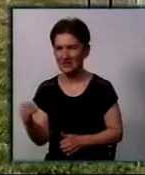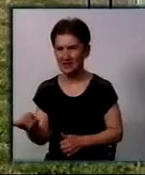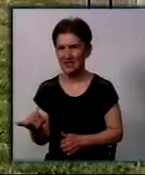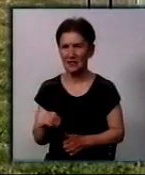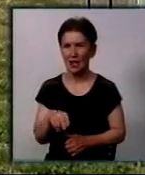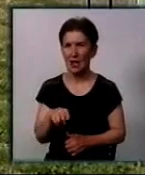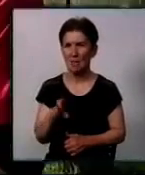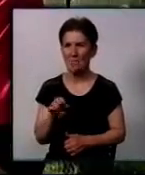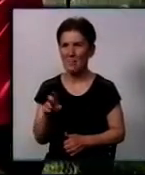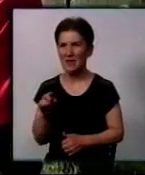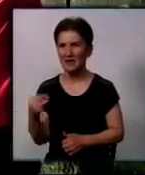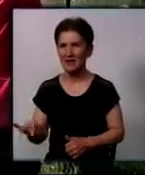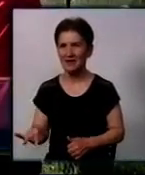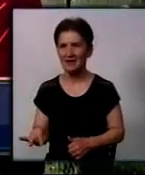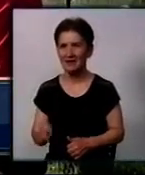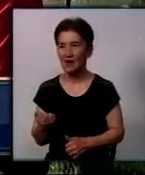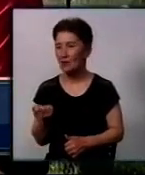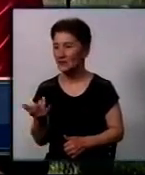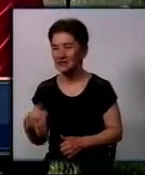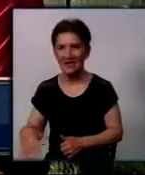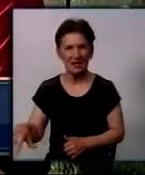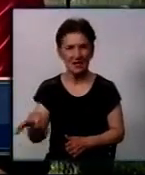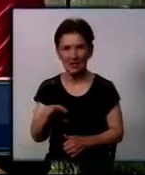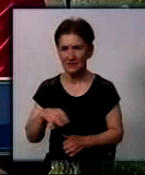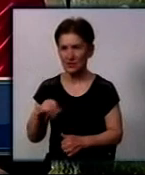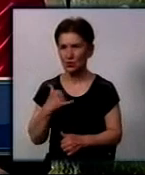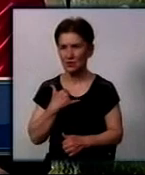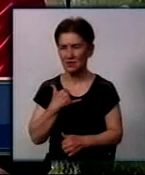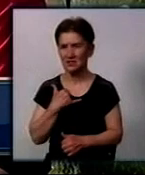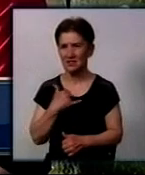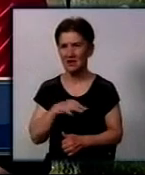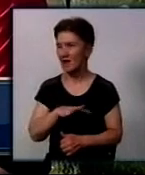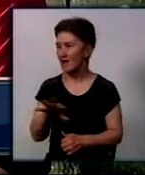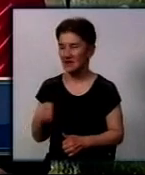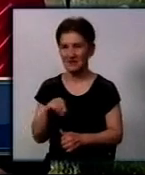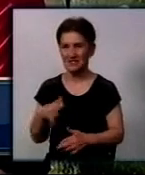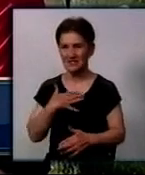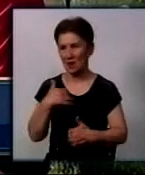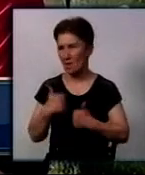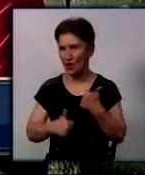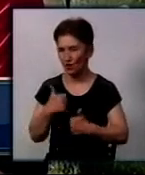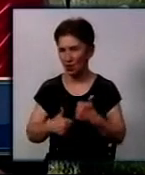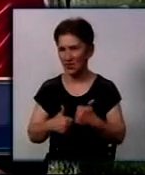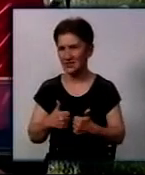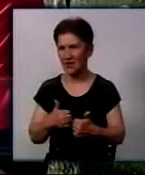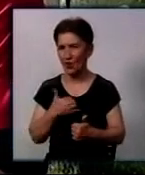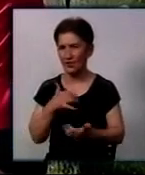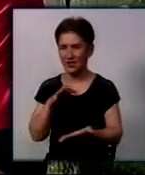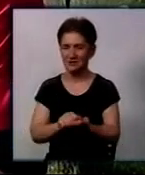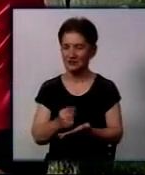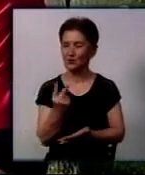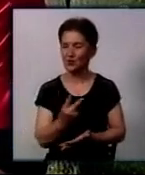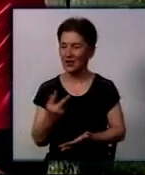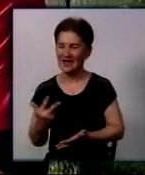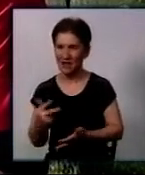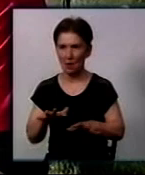Святослав Бабій. Оскільки всі команди вважали нас фаворитами, тому далеко не всі з нами боролися. Хотіли зайняти друге, третє